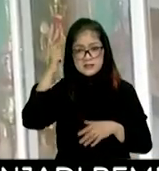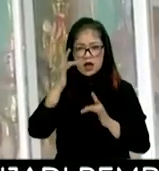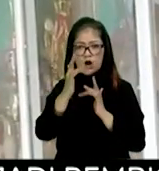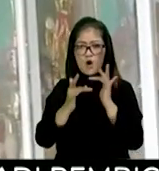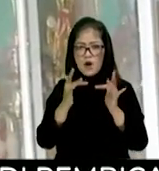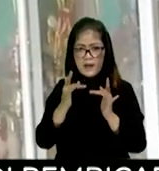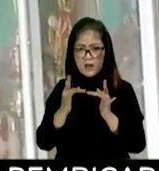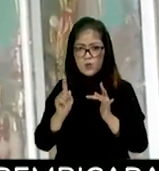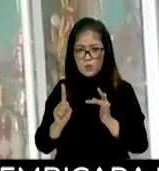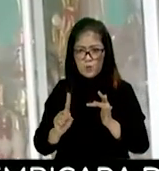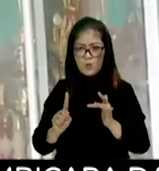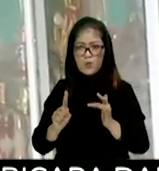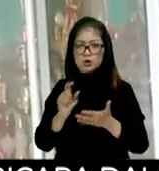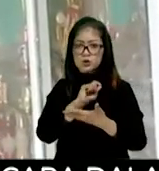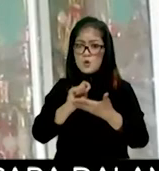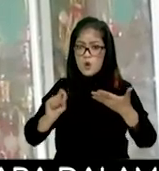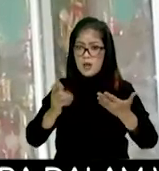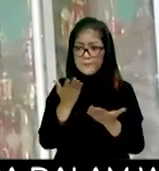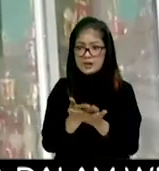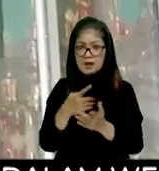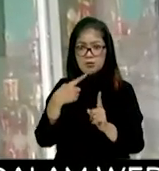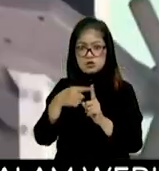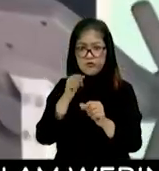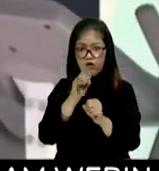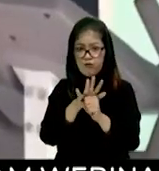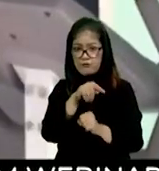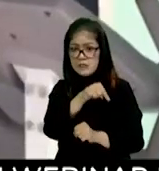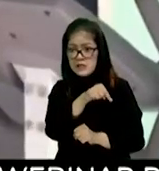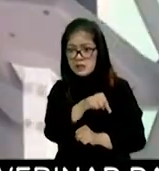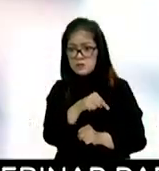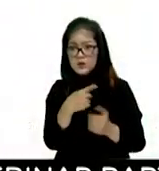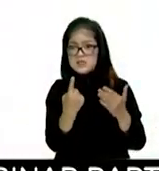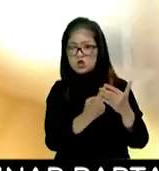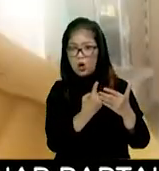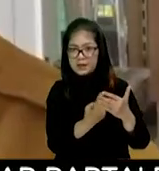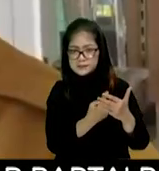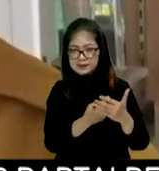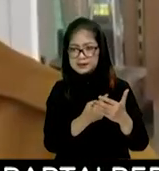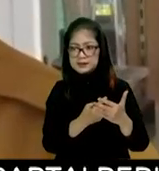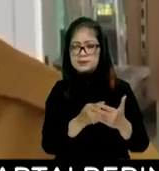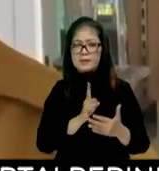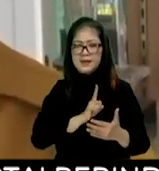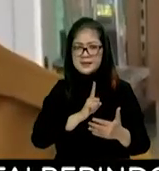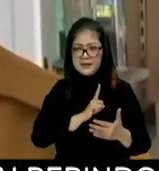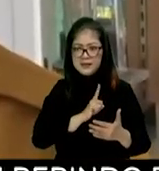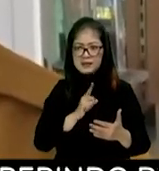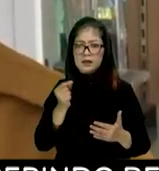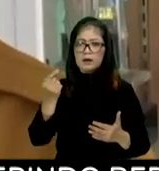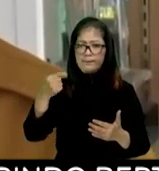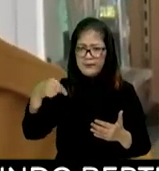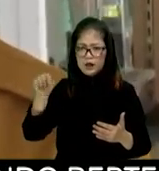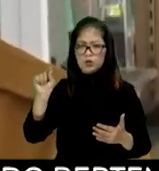pihak sekolah meminta siswa pasti profit naikin untuk menjalani isolasi Mandiri benar jadi